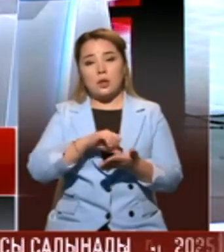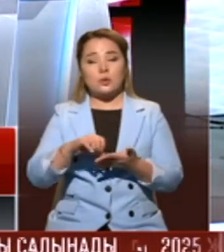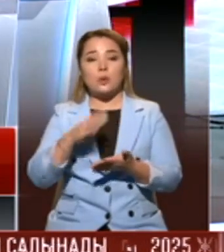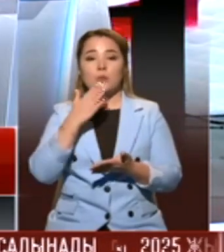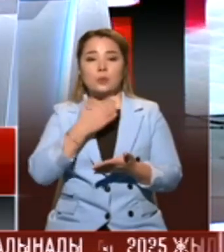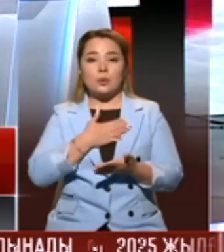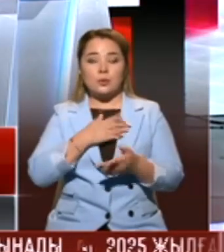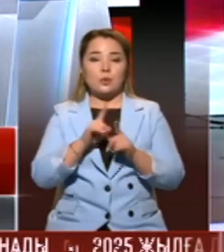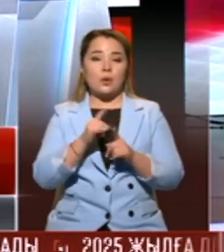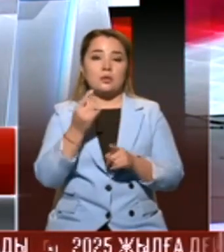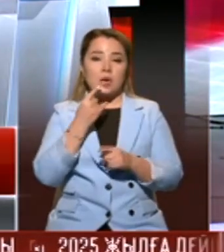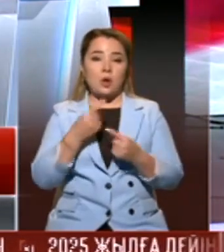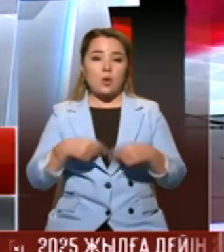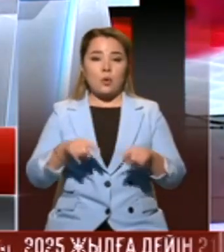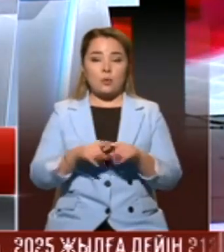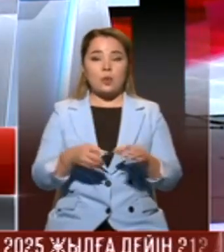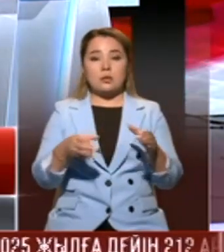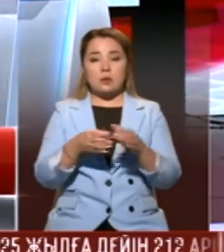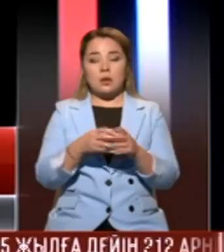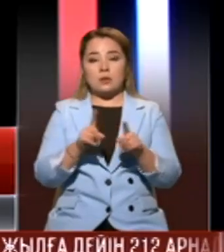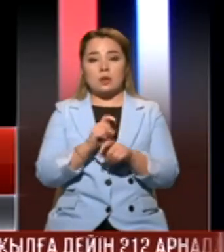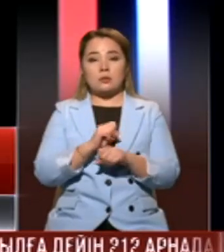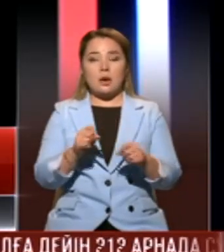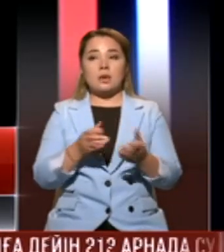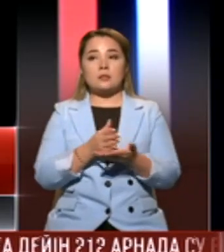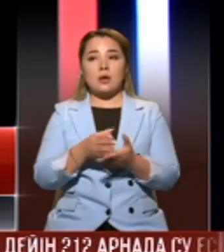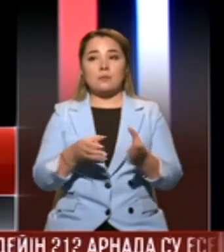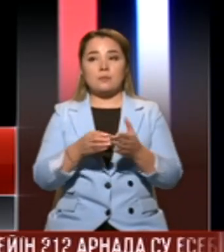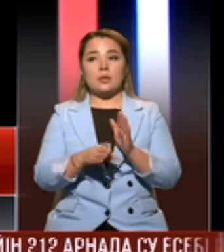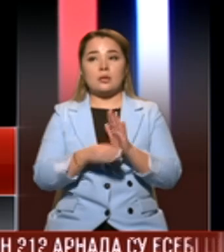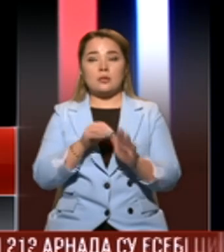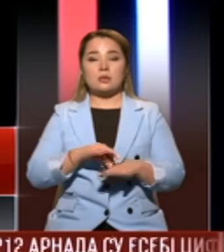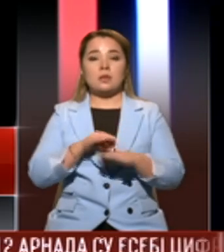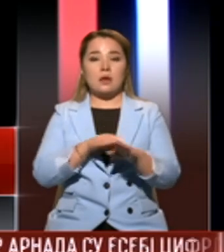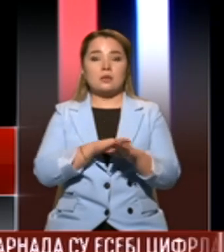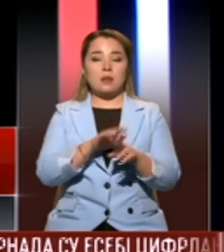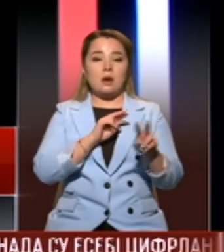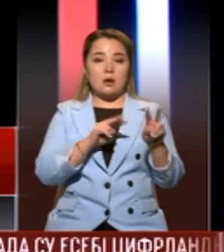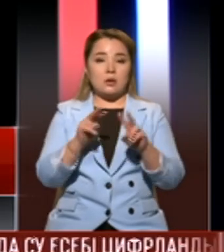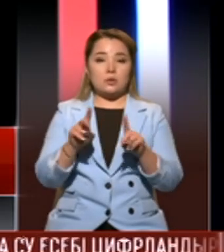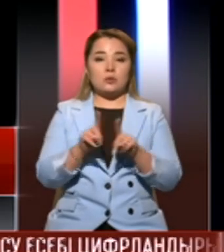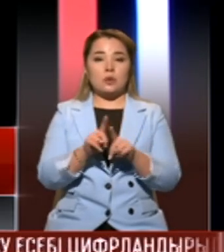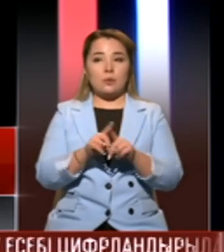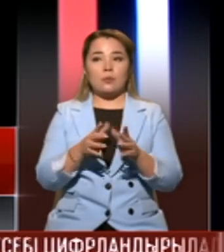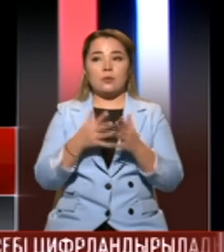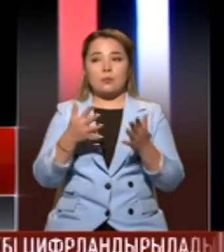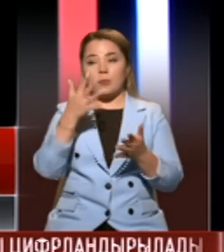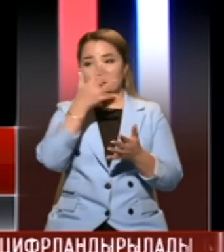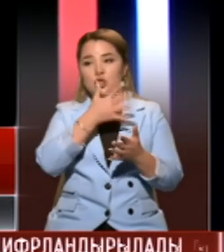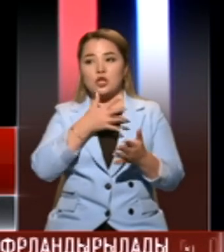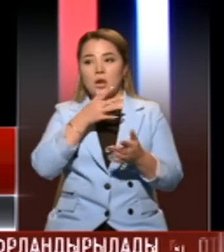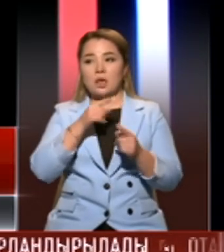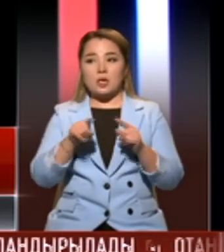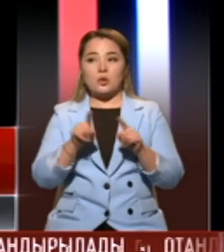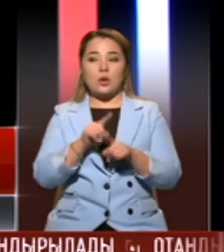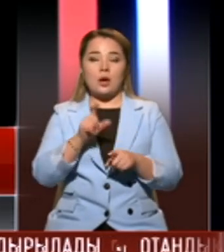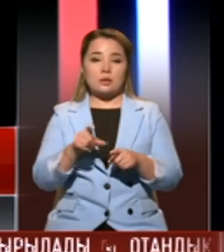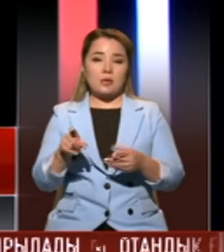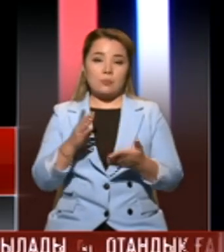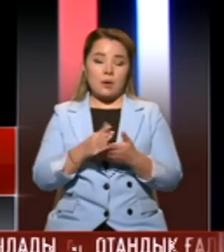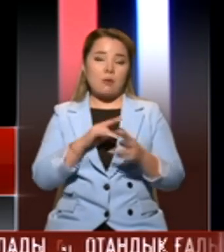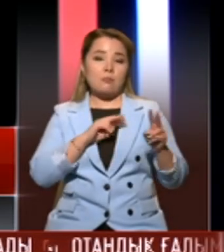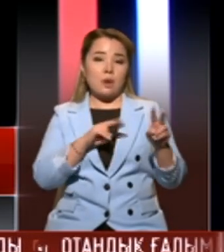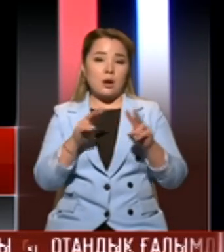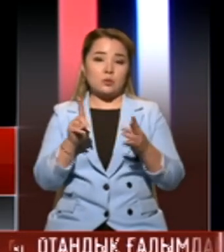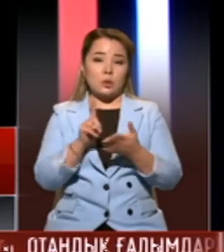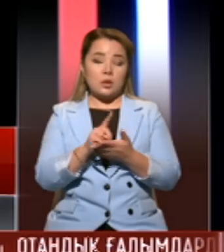любители шоколада деген қоғамдық ұйым болатын болса, сайлауына, сайлау процесін қадағалау қаншалықты қажет? Кем дегенде 5 жыл жүрген азамат түсуі керек. Бақылаушы